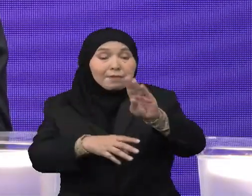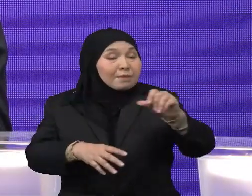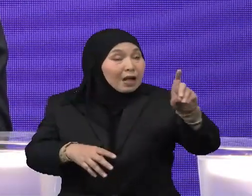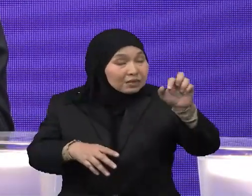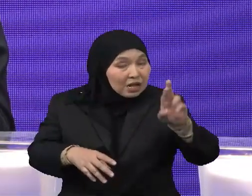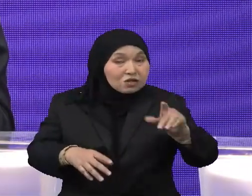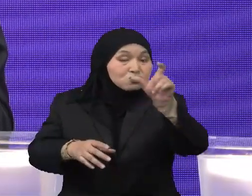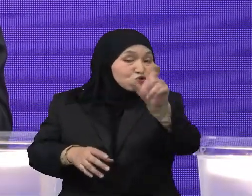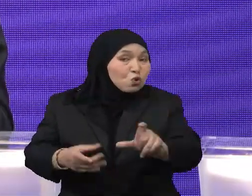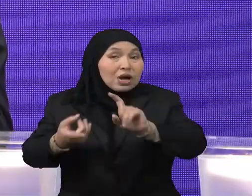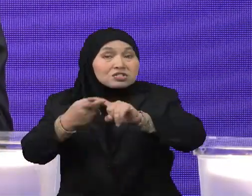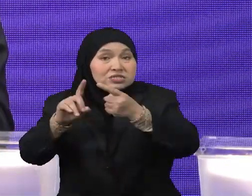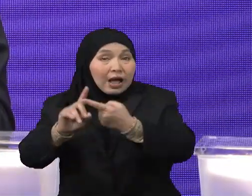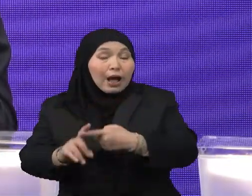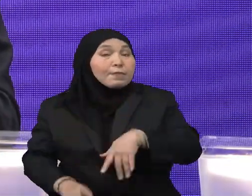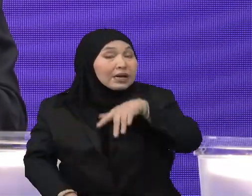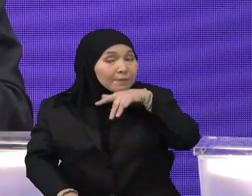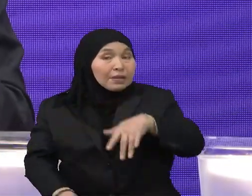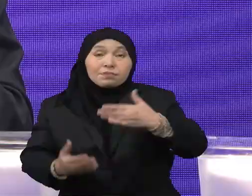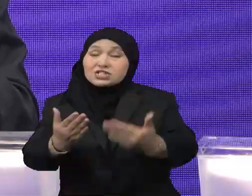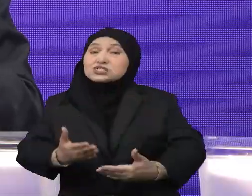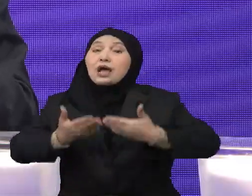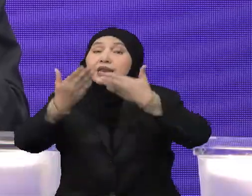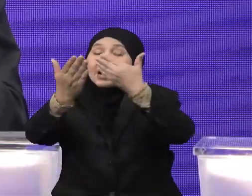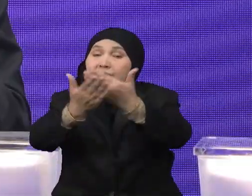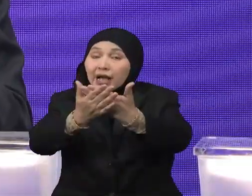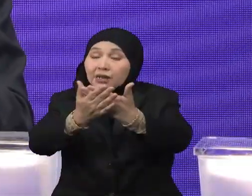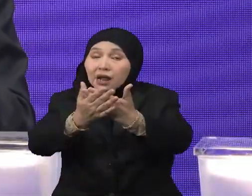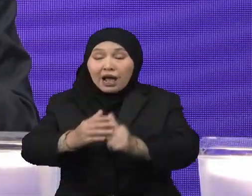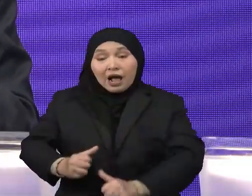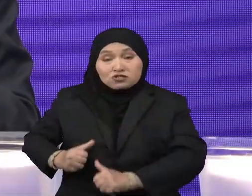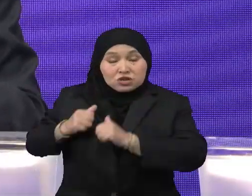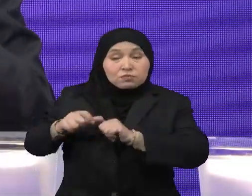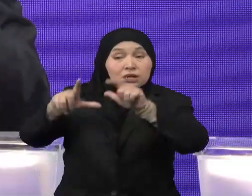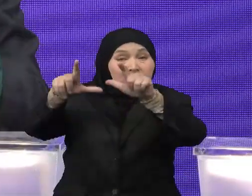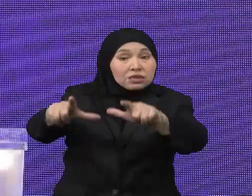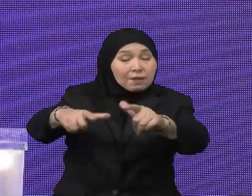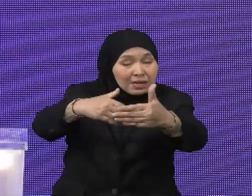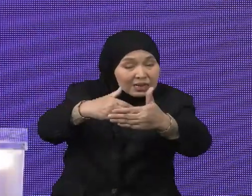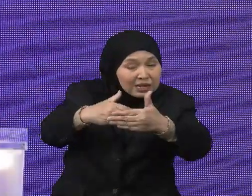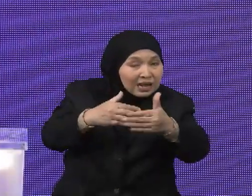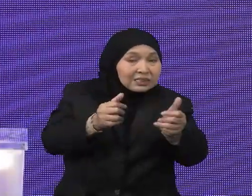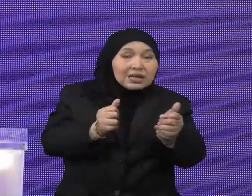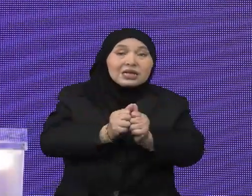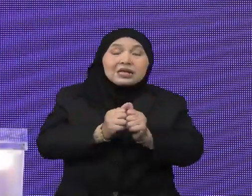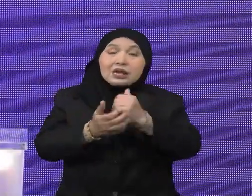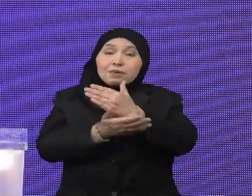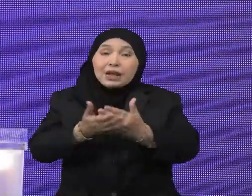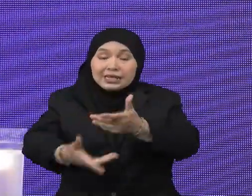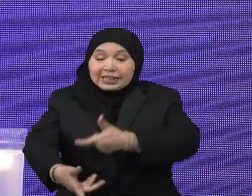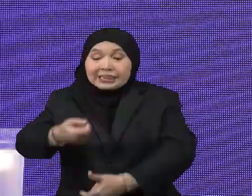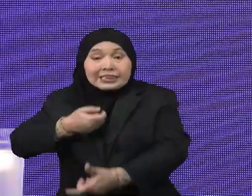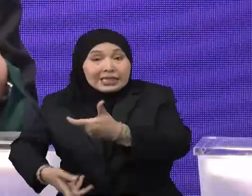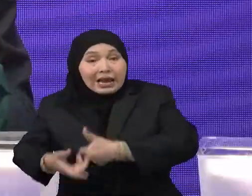sahabat Nabi Shallallahu Alaihi Wasallam mencadangkan supaya Azka itu diletak berdekatan dengan bagian Telaga